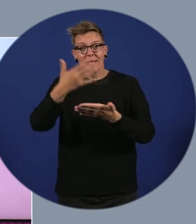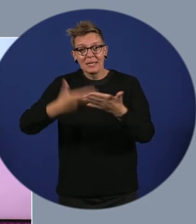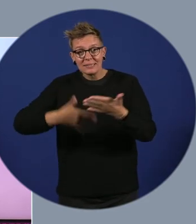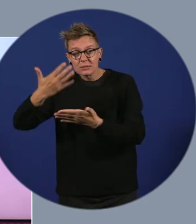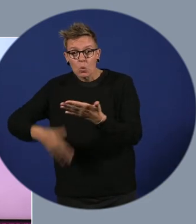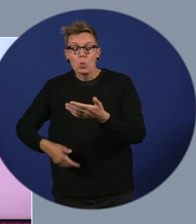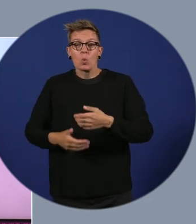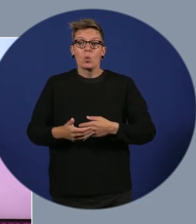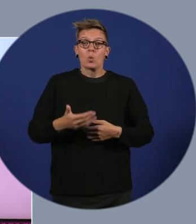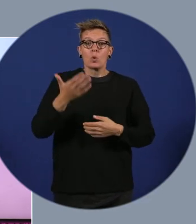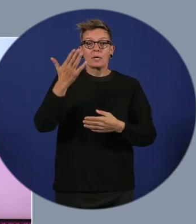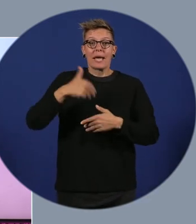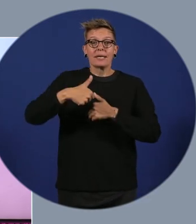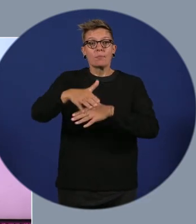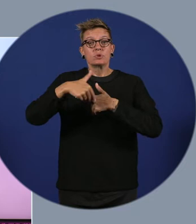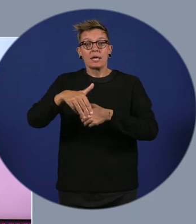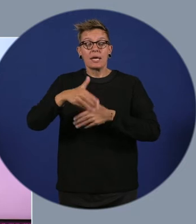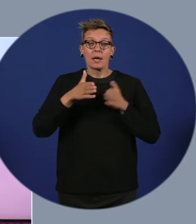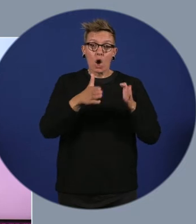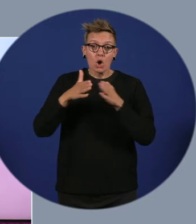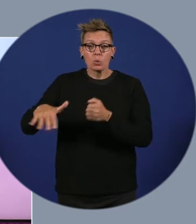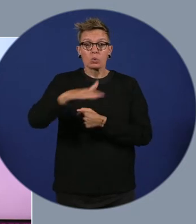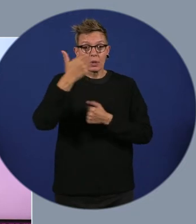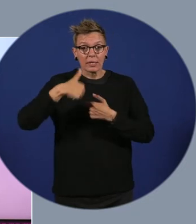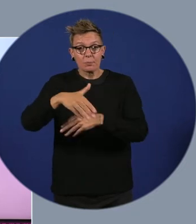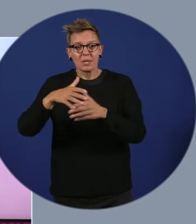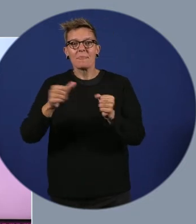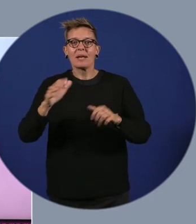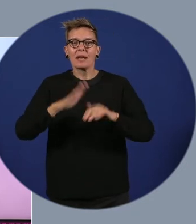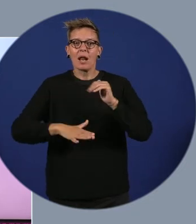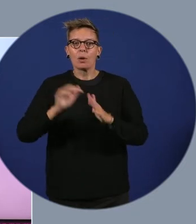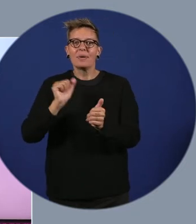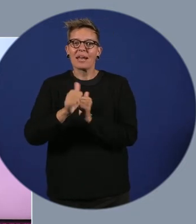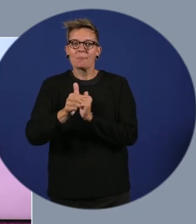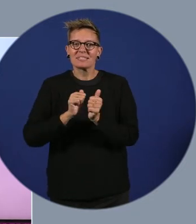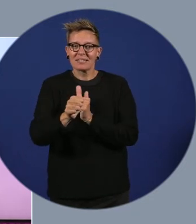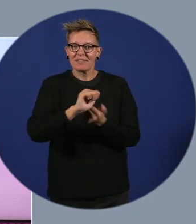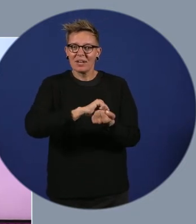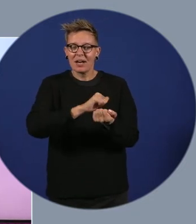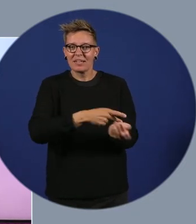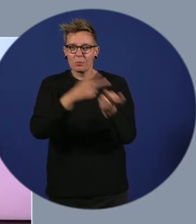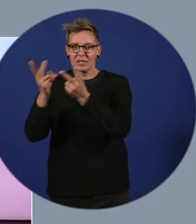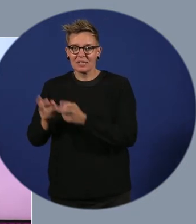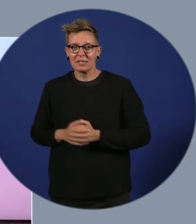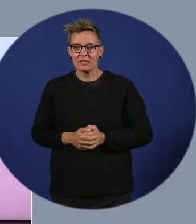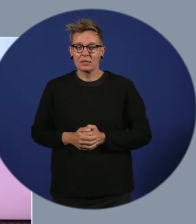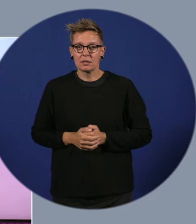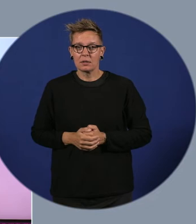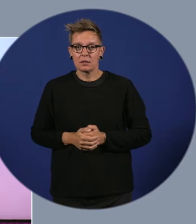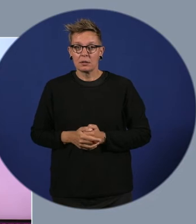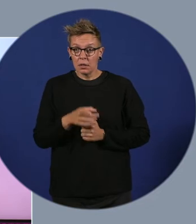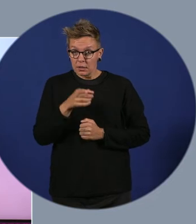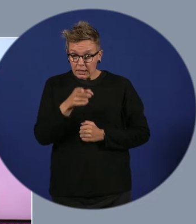namnlistor och demonstrera på gator och torg. Men när det kommer till den representativa demokratin så överlever den